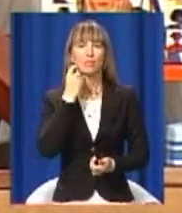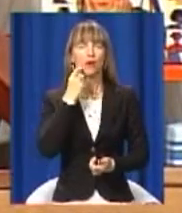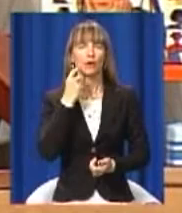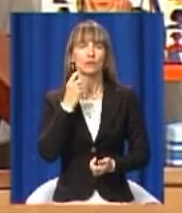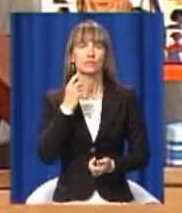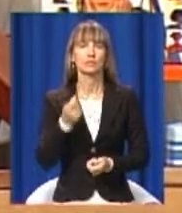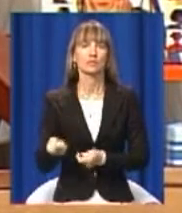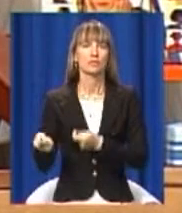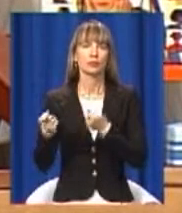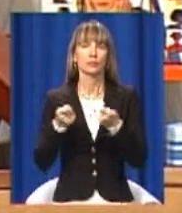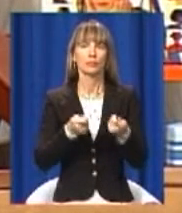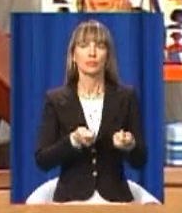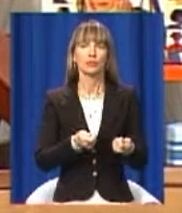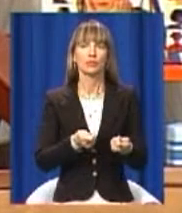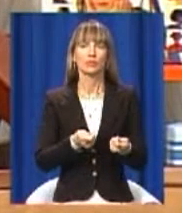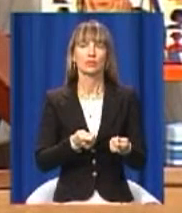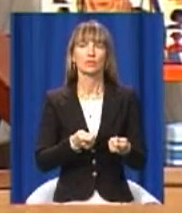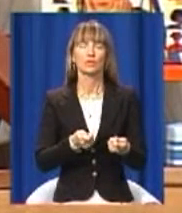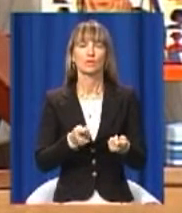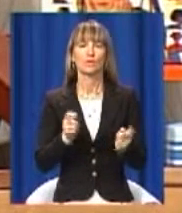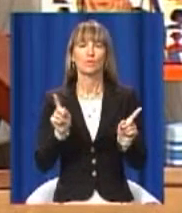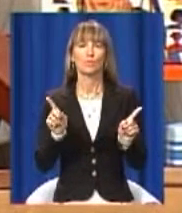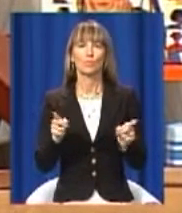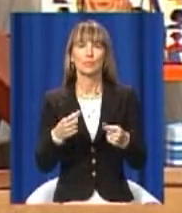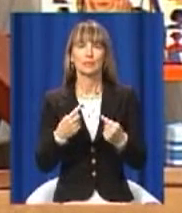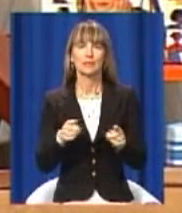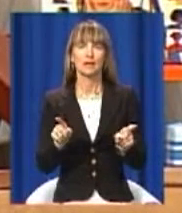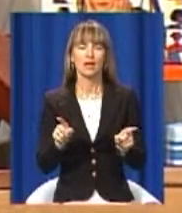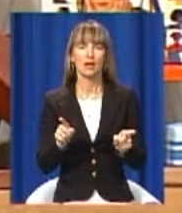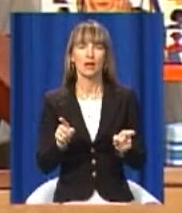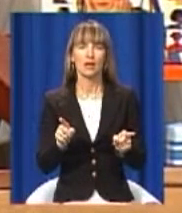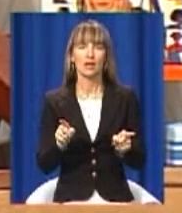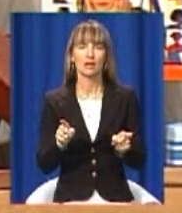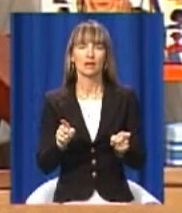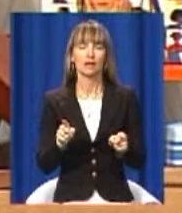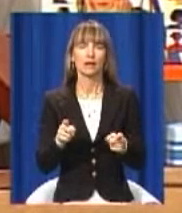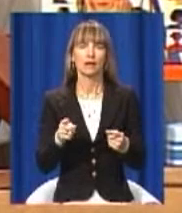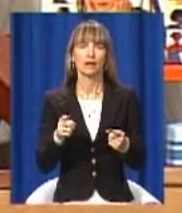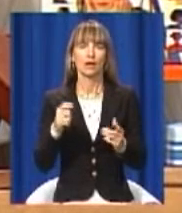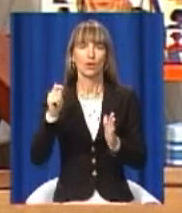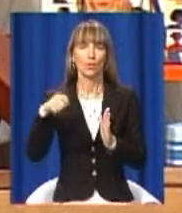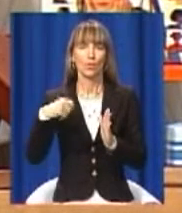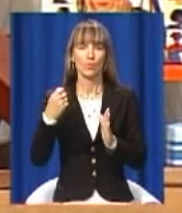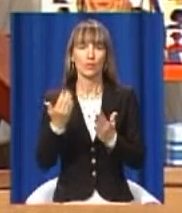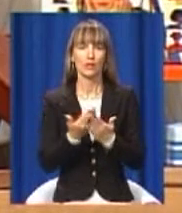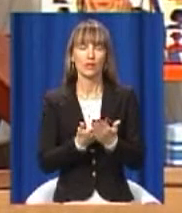мені приносив плеєр музикальний, ще ролики та...